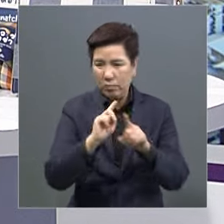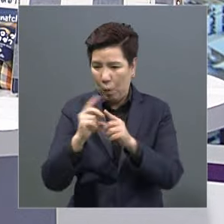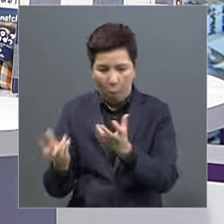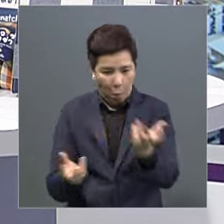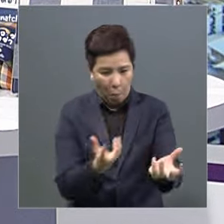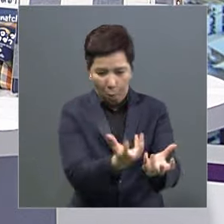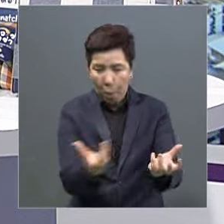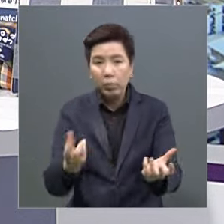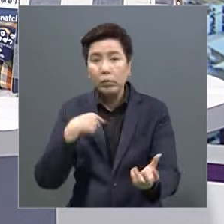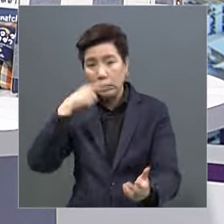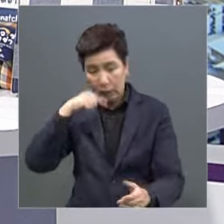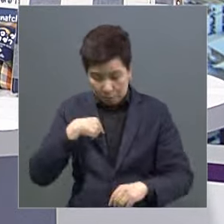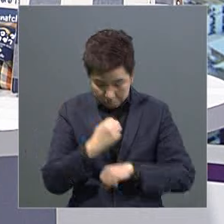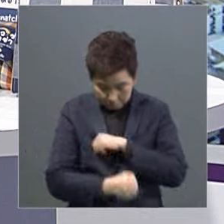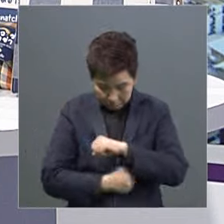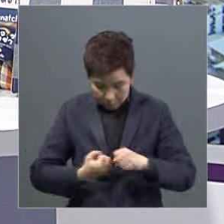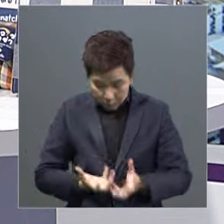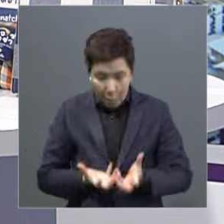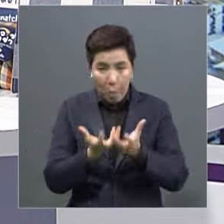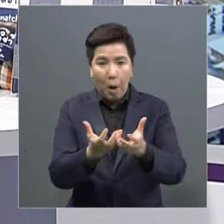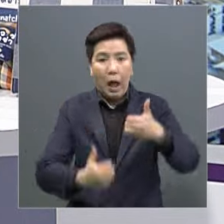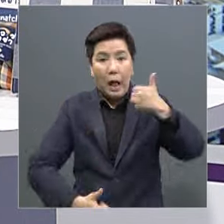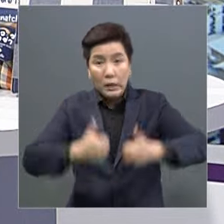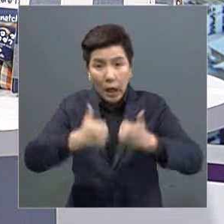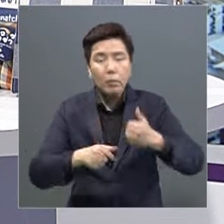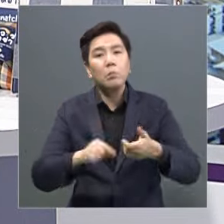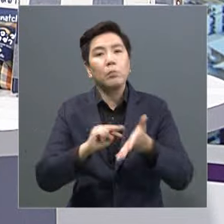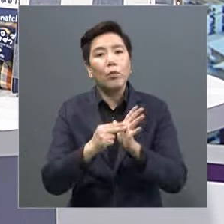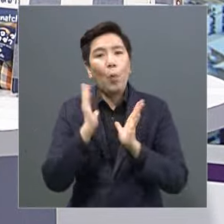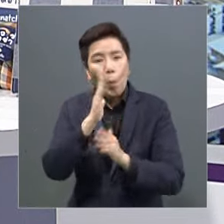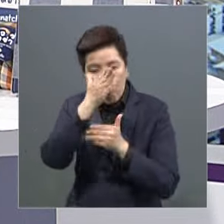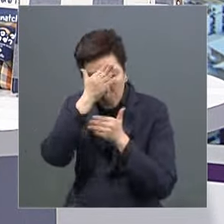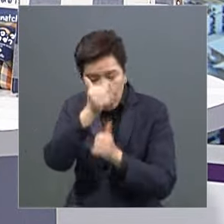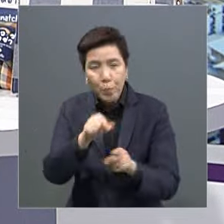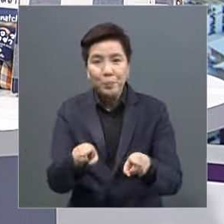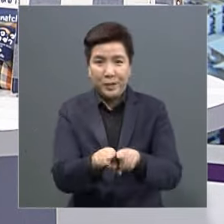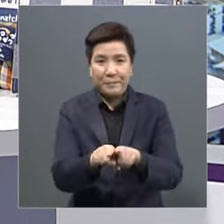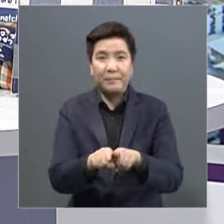แยะมากมายแล้วเราอย่างภ้าเขาม้าเนี่ยไปวางแข่งกับแบรนด์เนมแบบเนี้ยก็รับความสนใจไม่แพ้เหมือนกันนะครับ